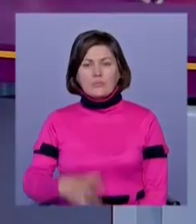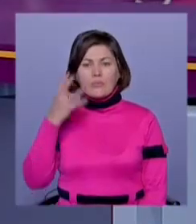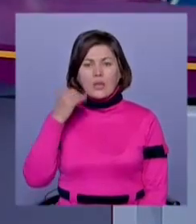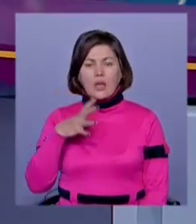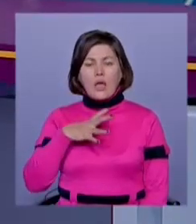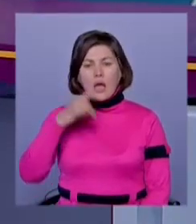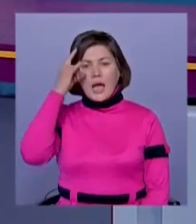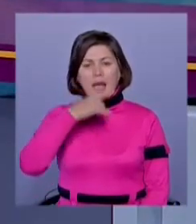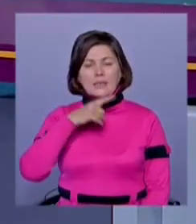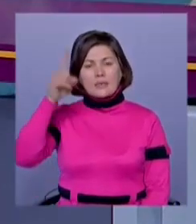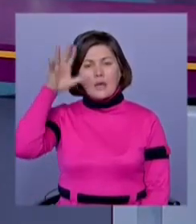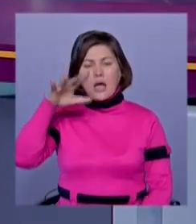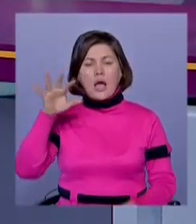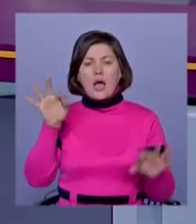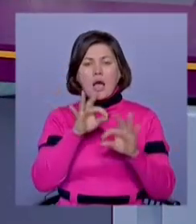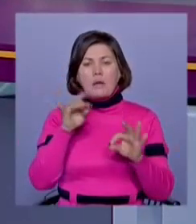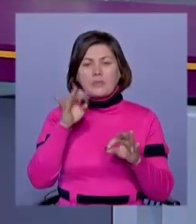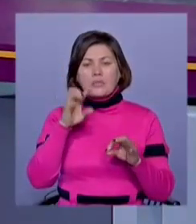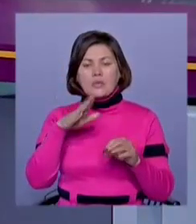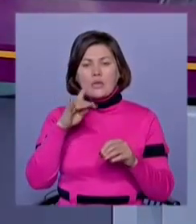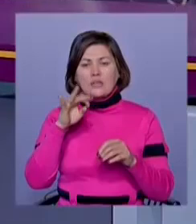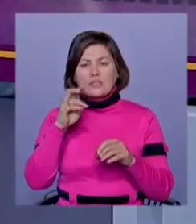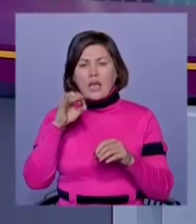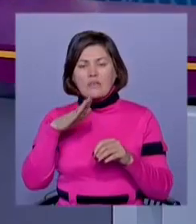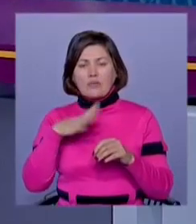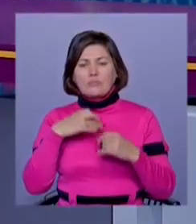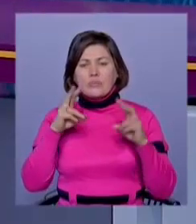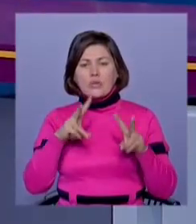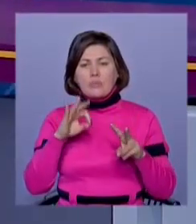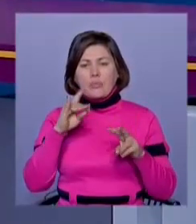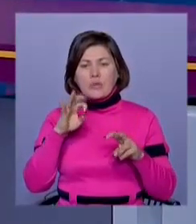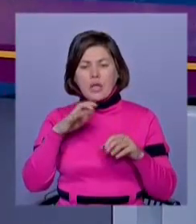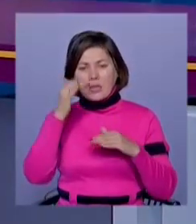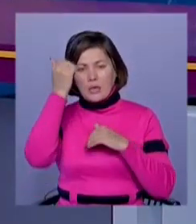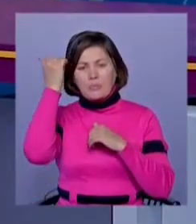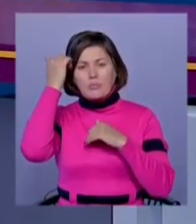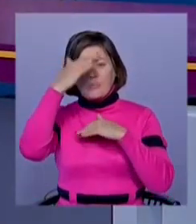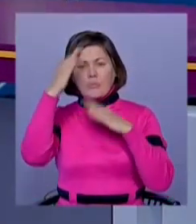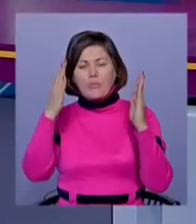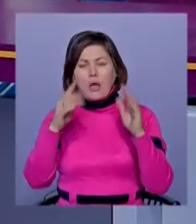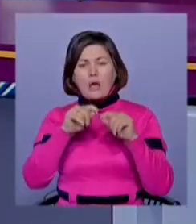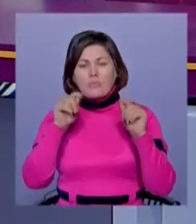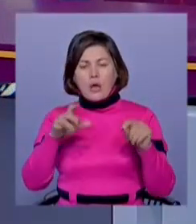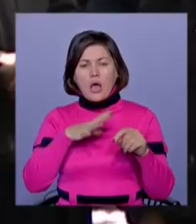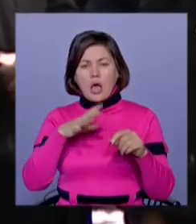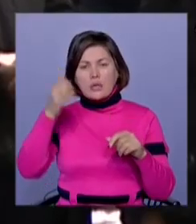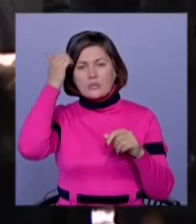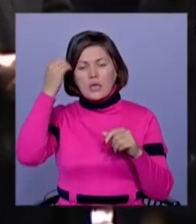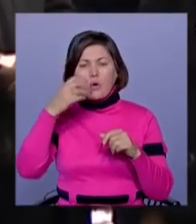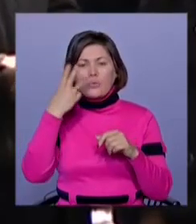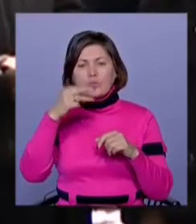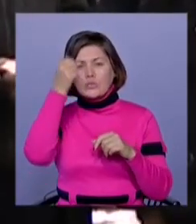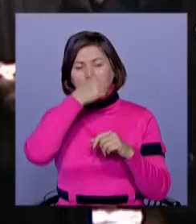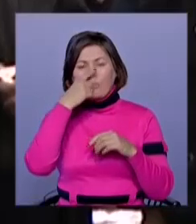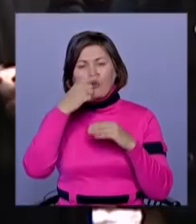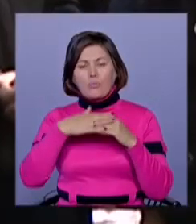Алматыда Қазақтың әйгілі композиторы Мыңжасар Маңғытаевқа арнап мемориалды тақта ашылды. Естелік тақта композитор 30 жылға